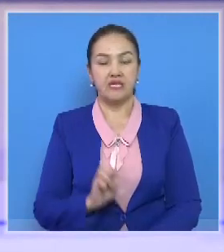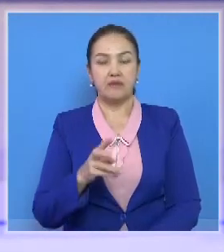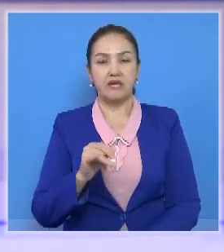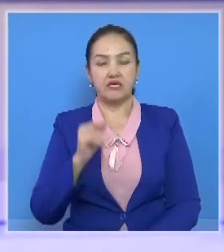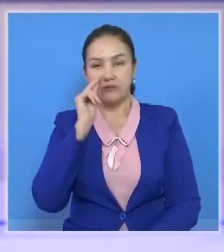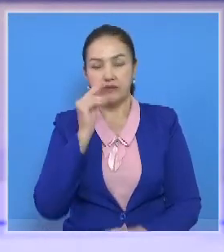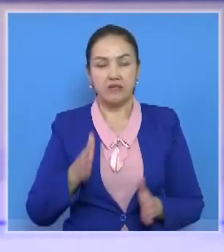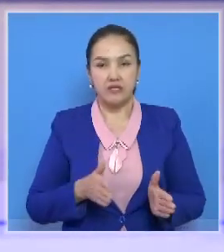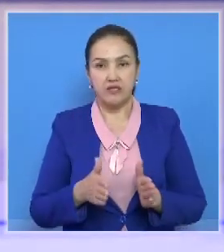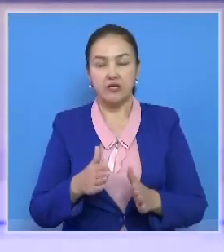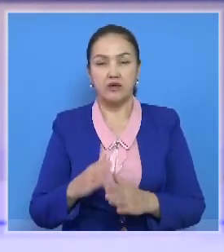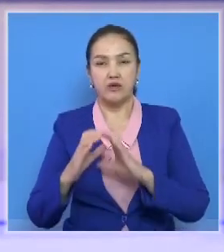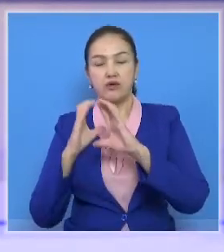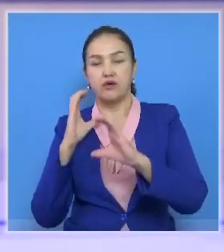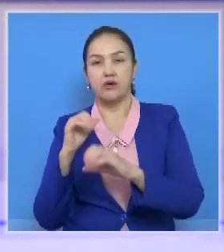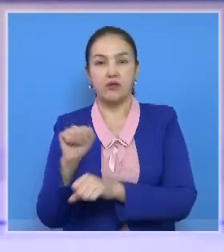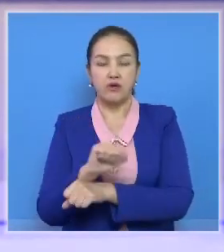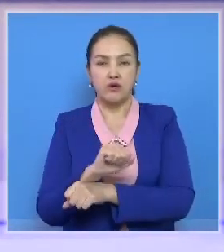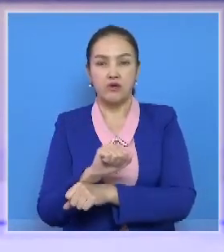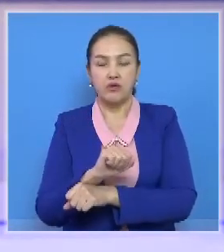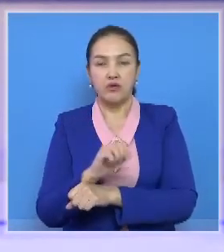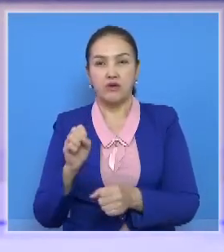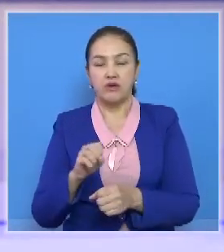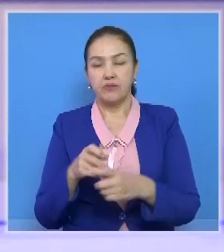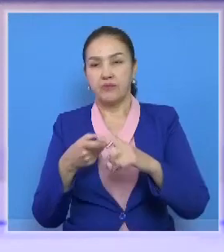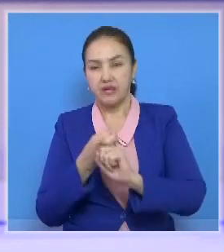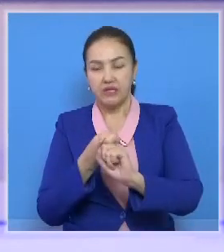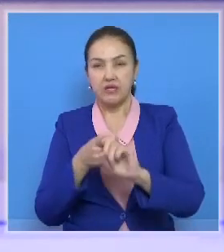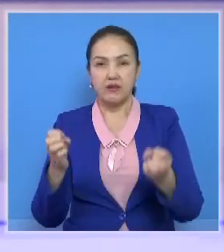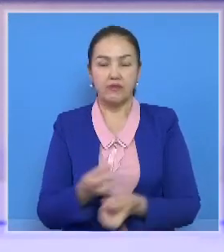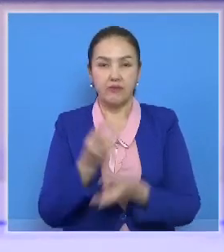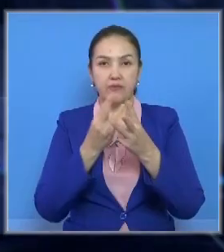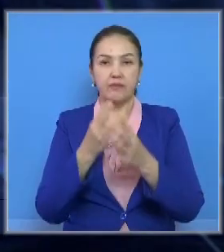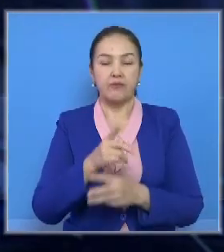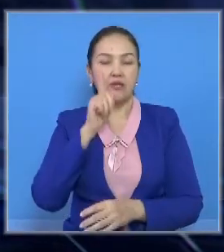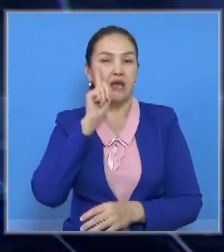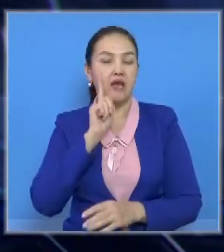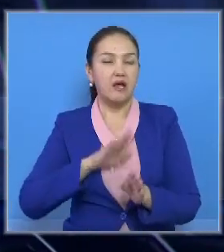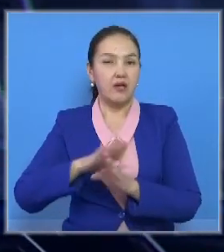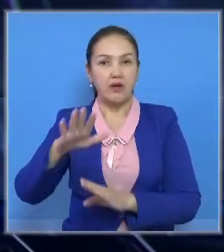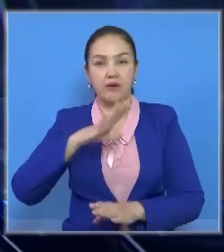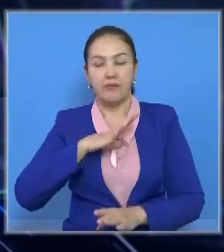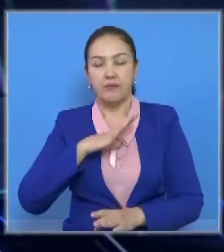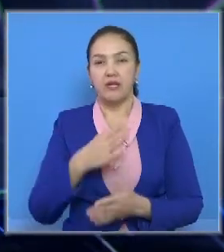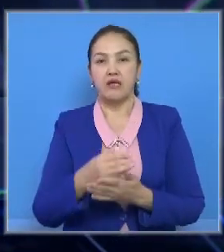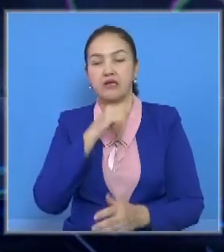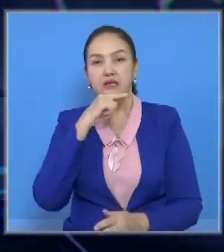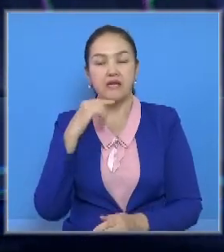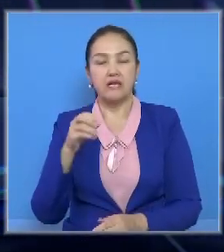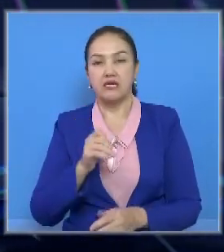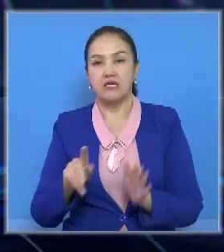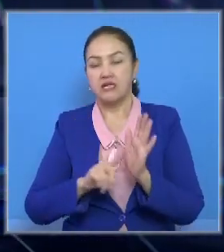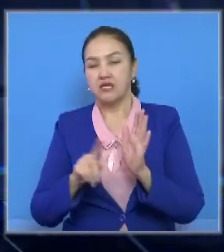Самара-Шымкент тас жолында жүк көлігінің тіркемесі өртеніп кетті. Тіркеме тәттіге толы болған. Кондитерлік өнімдерді Ресейден